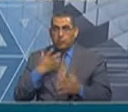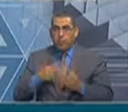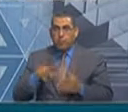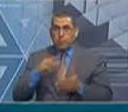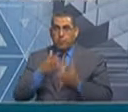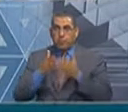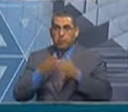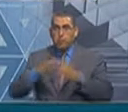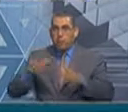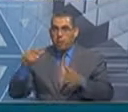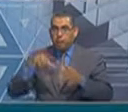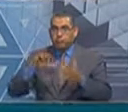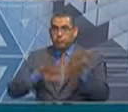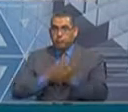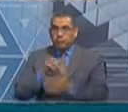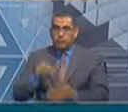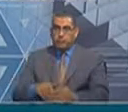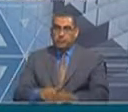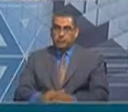الملاحة البحرية.